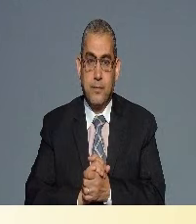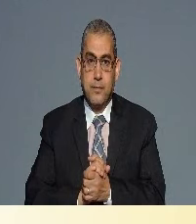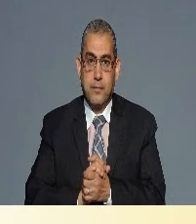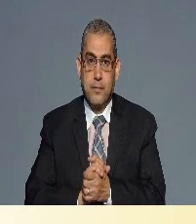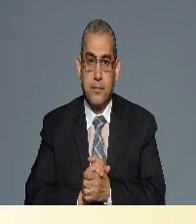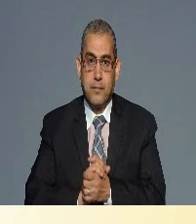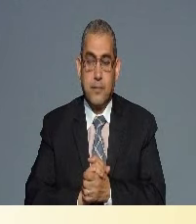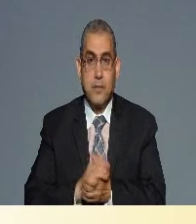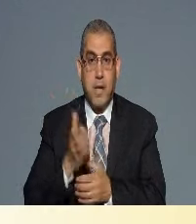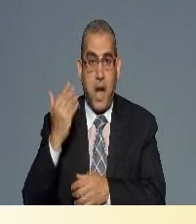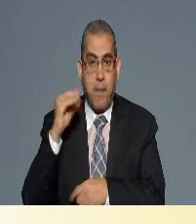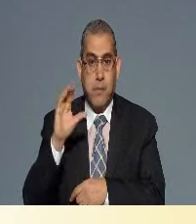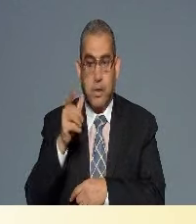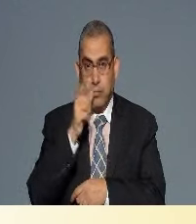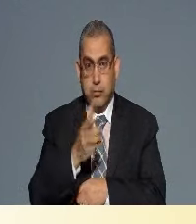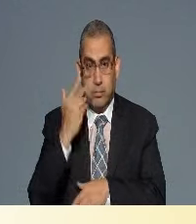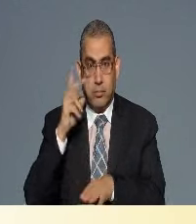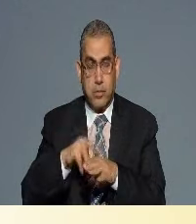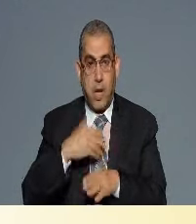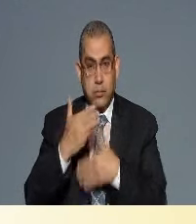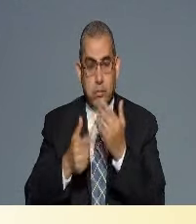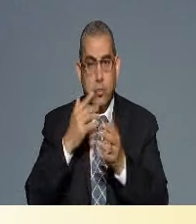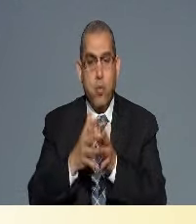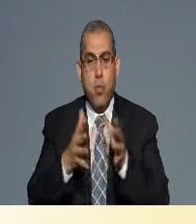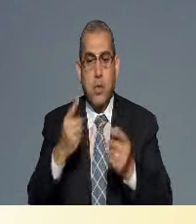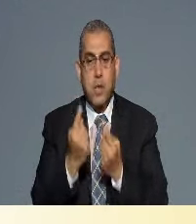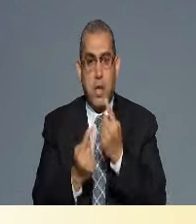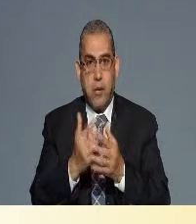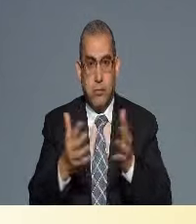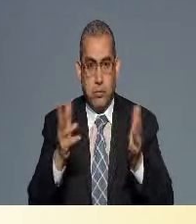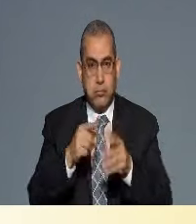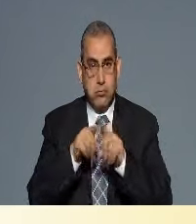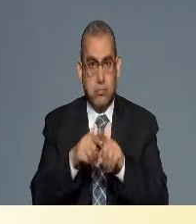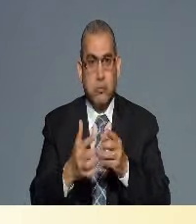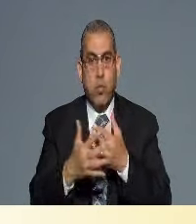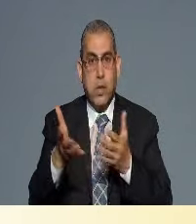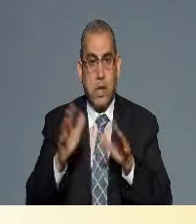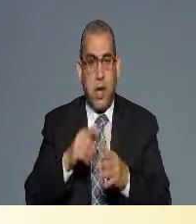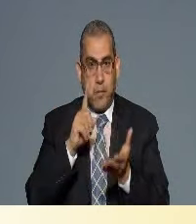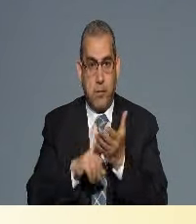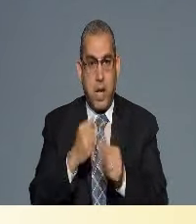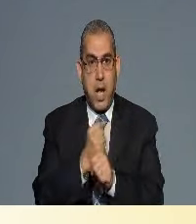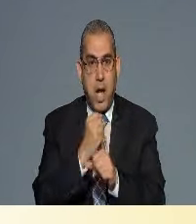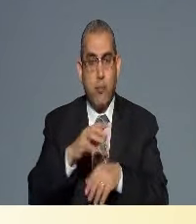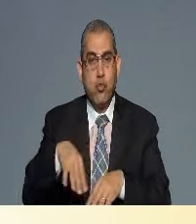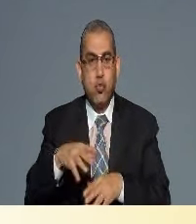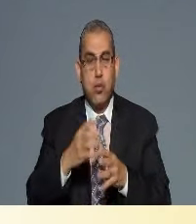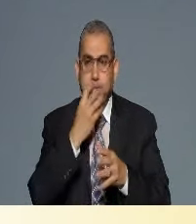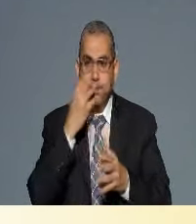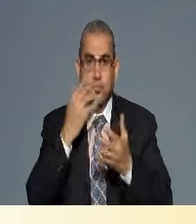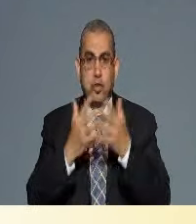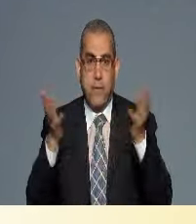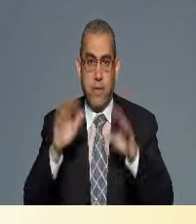سيادتك وجهت ان احنا فندم يعني بعد التوسع الزراعي لمواكبة هذا التوسع ان احنا نعمل سوق ضخم يقدر ان